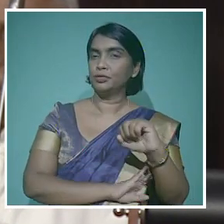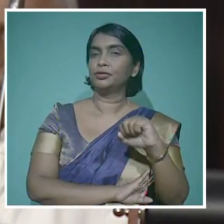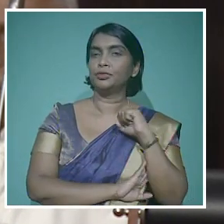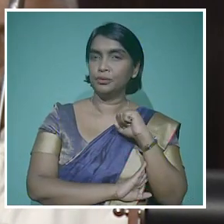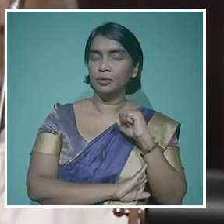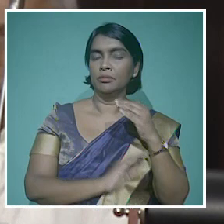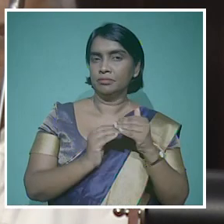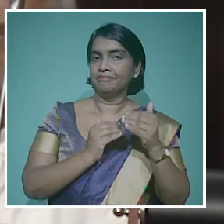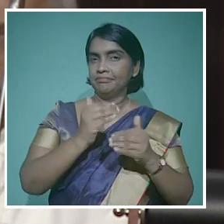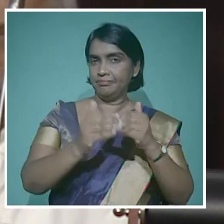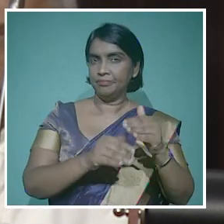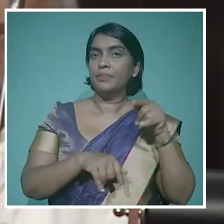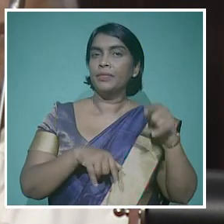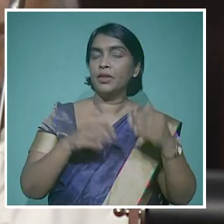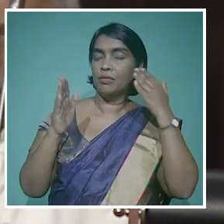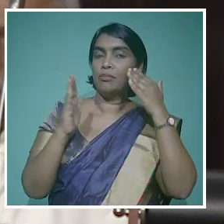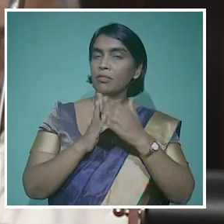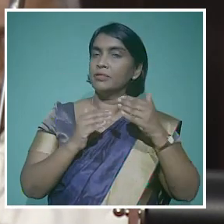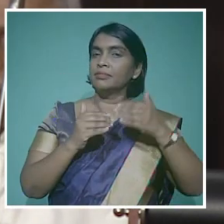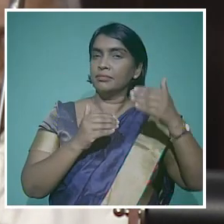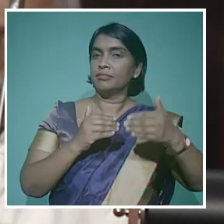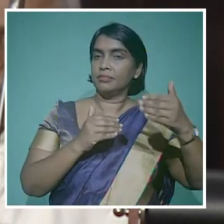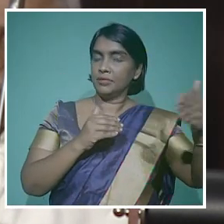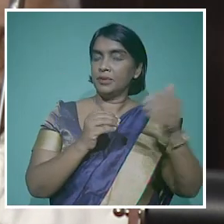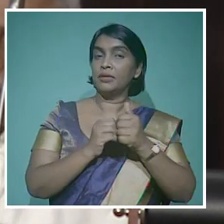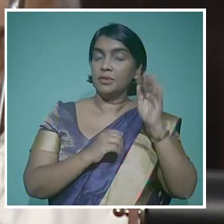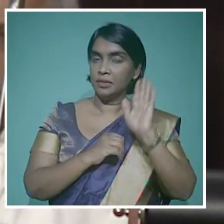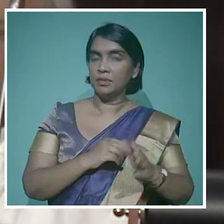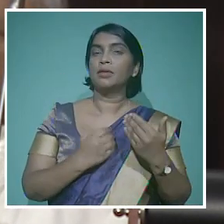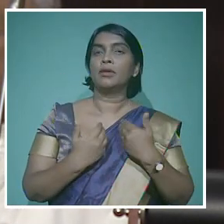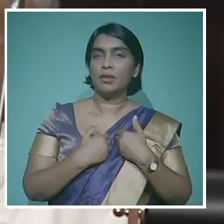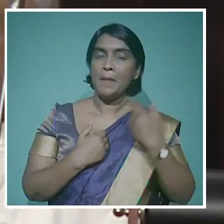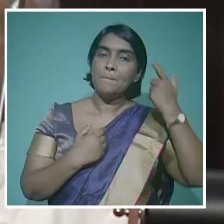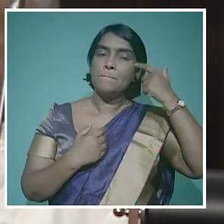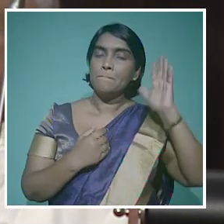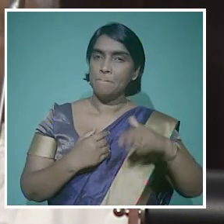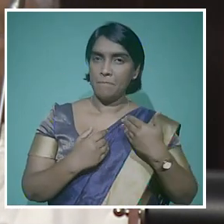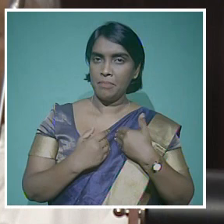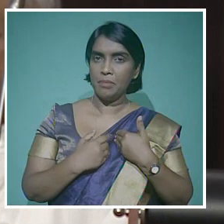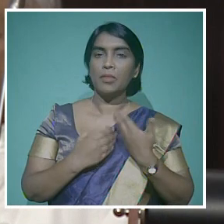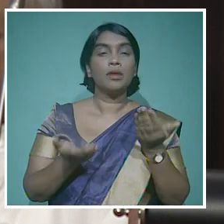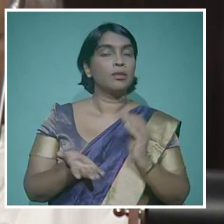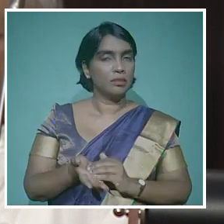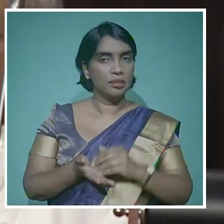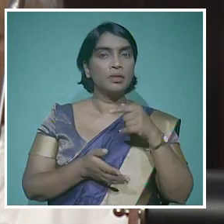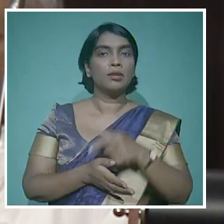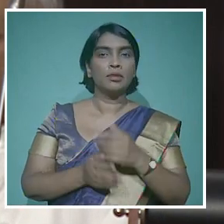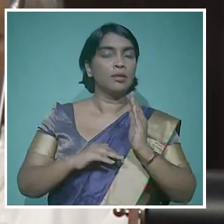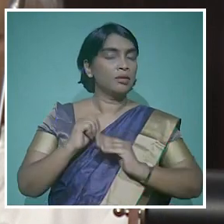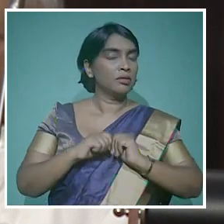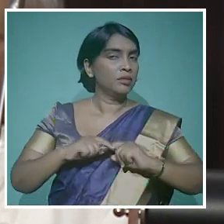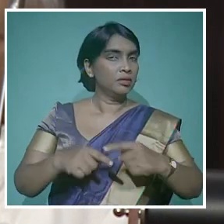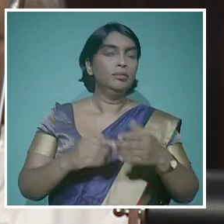වෙමින් පවතිනවා. මේ තත්ත්වයේ දිගින් දිගටම පවත්වාගෙන යෑම අපේ බලාපොරොත්තුවයි. තවදුරටත් මේ පියවර